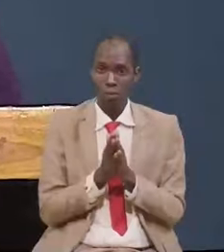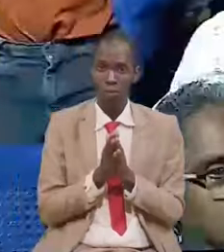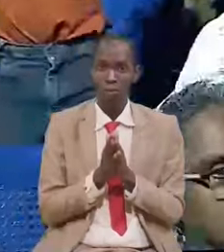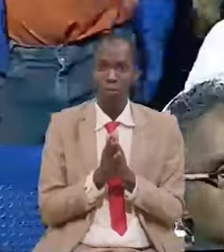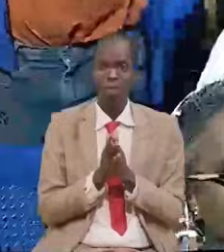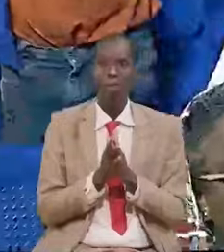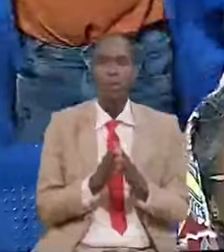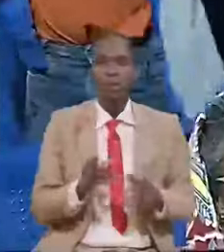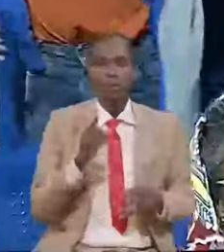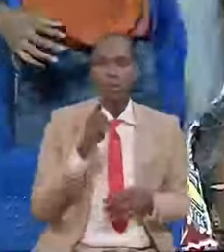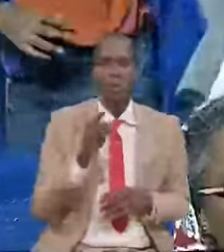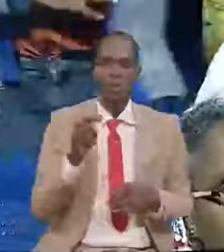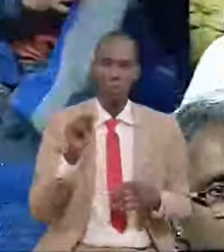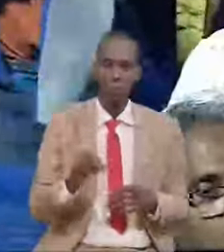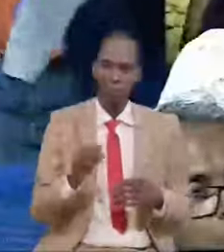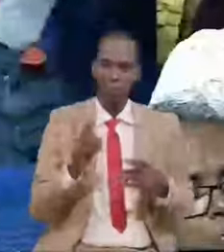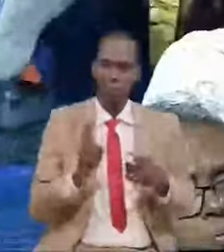et tu vas fermer les yeux